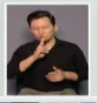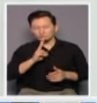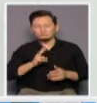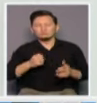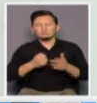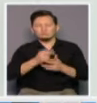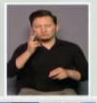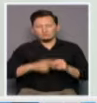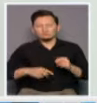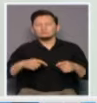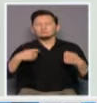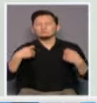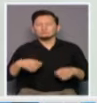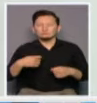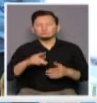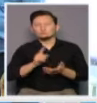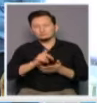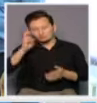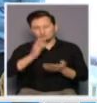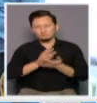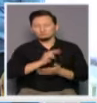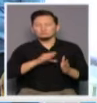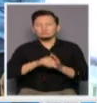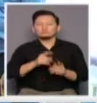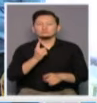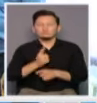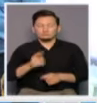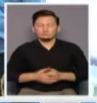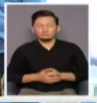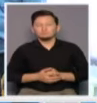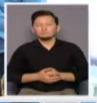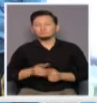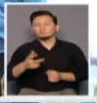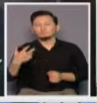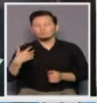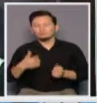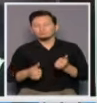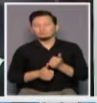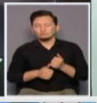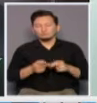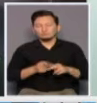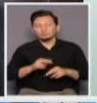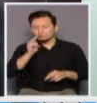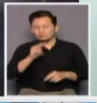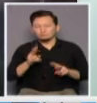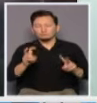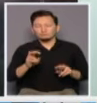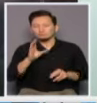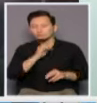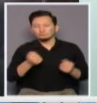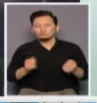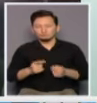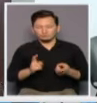пожизненным лишением права занимать должности на государственной службе. Подсудимая Гульмира Ожраева также признана виновной в совершении